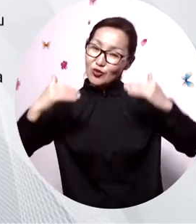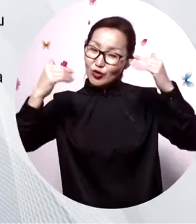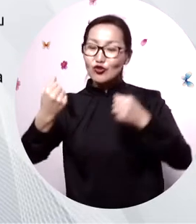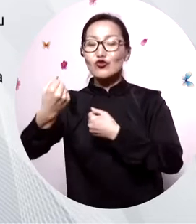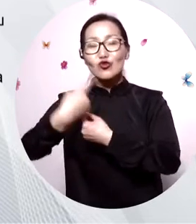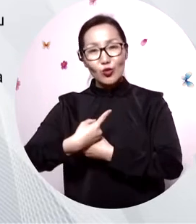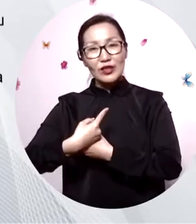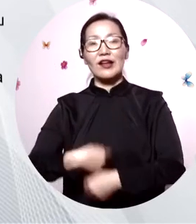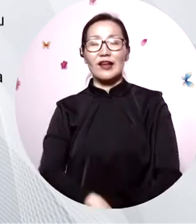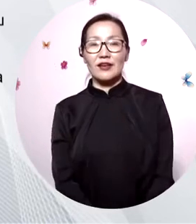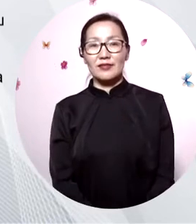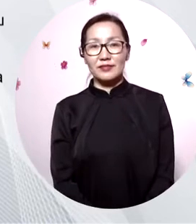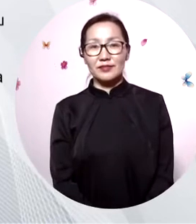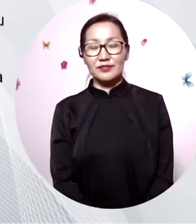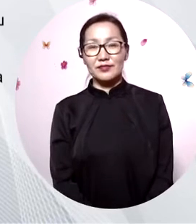хөгжүүлэхэд зориулаарай.